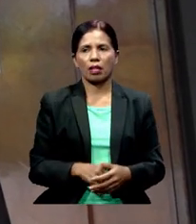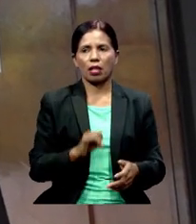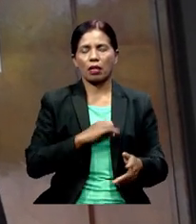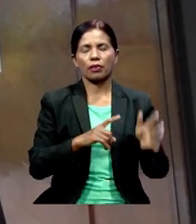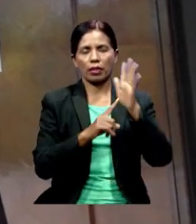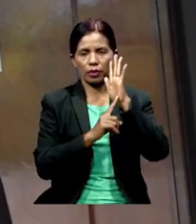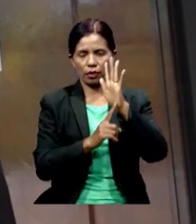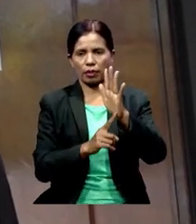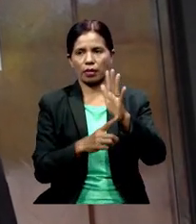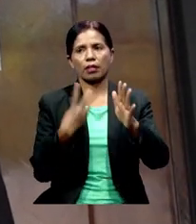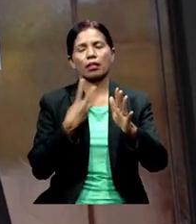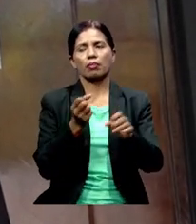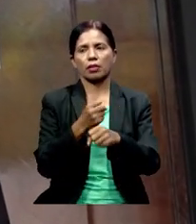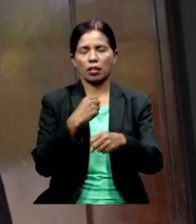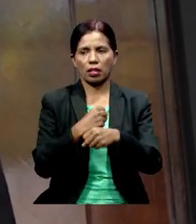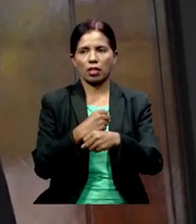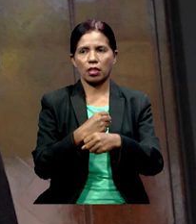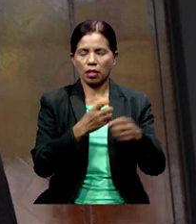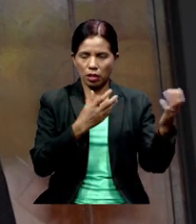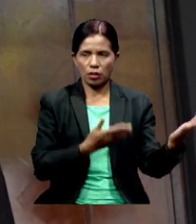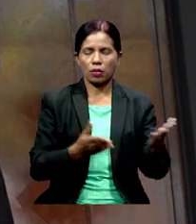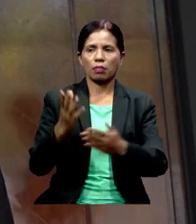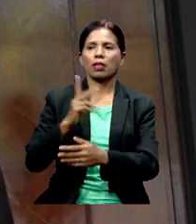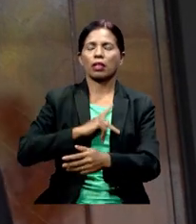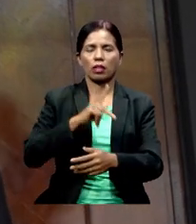ene kataka amni si haro haru ko ba Kupang.